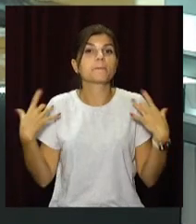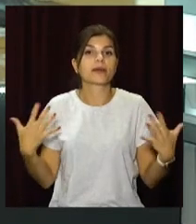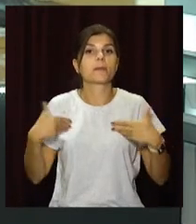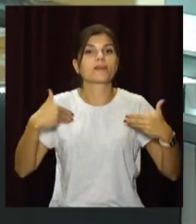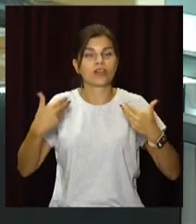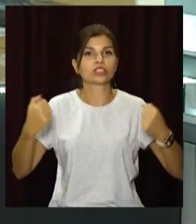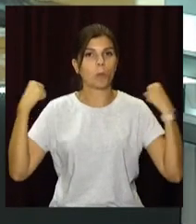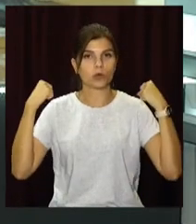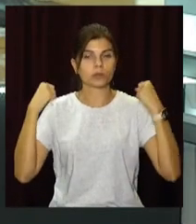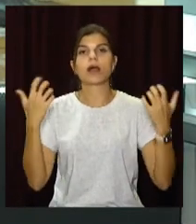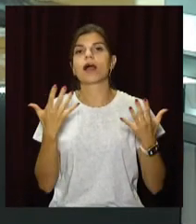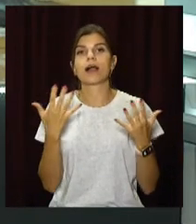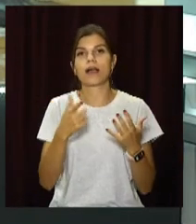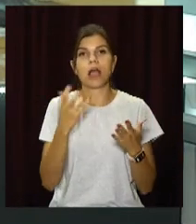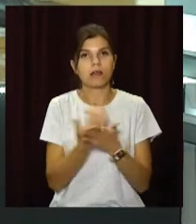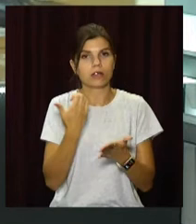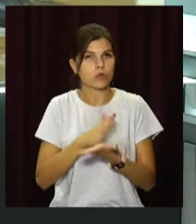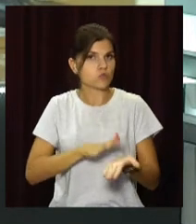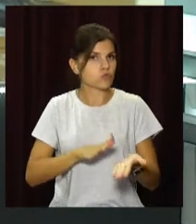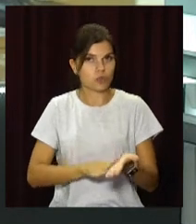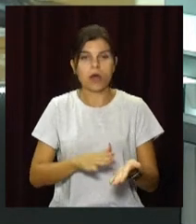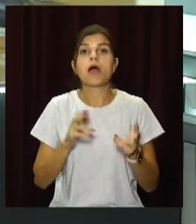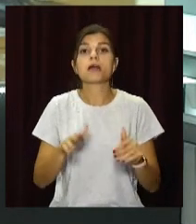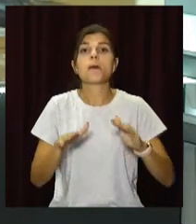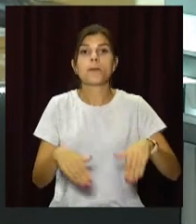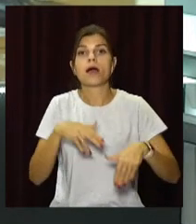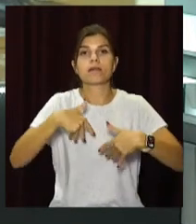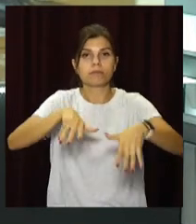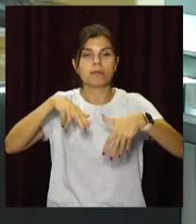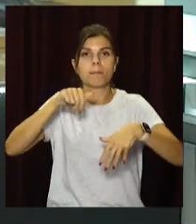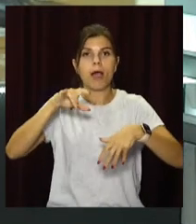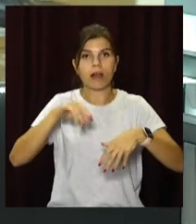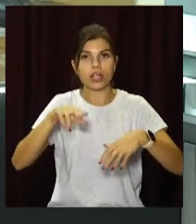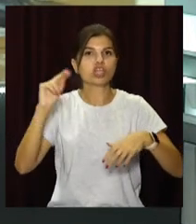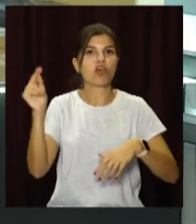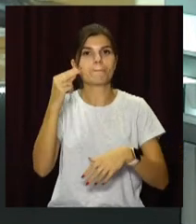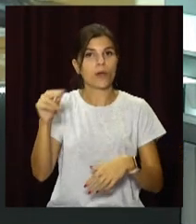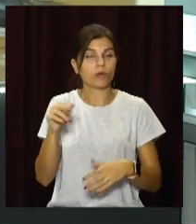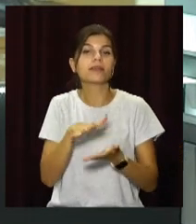привітали спортсменів, які досягли вагомих результатів. Як пройшов парад чемпіонів – далі в сюжеті.